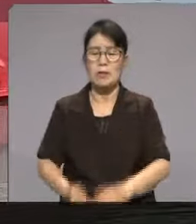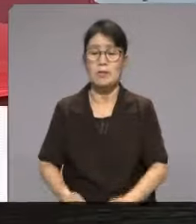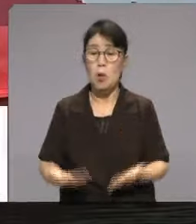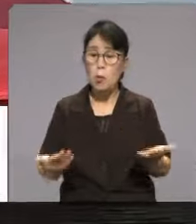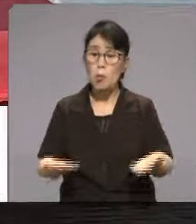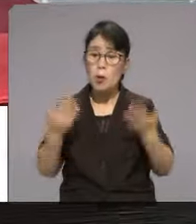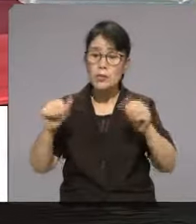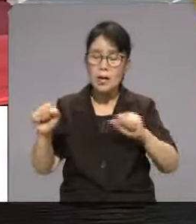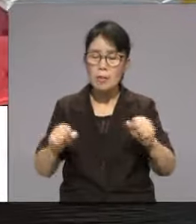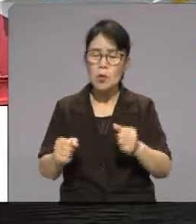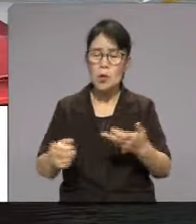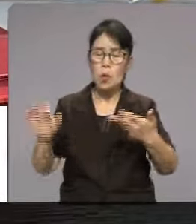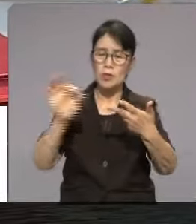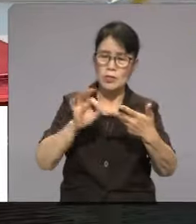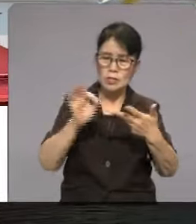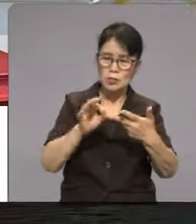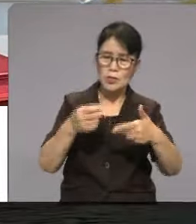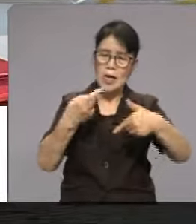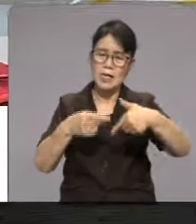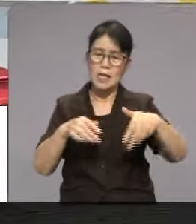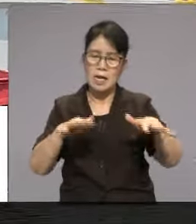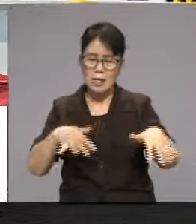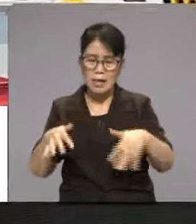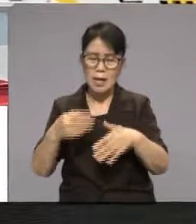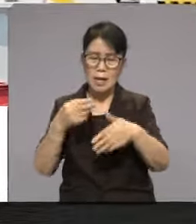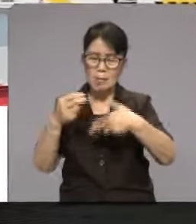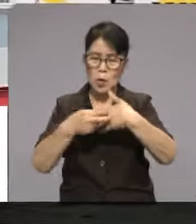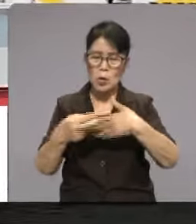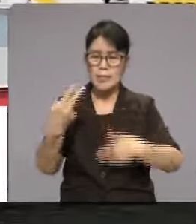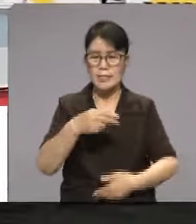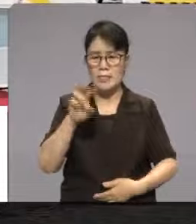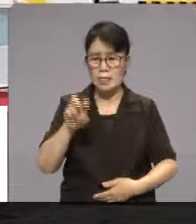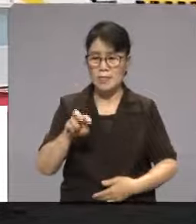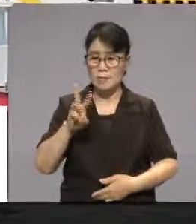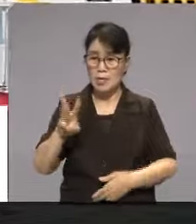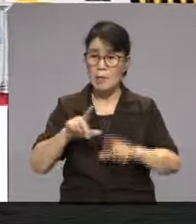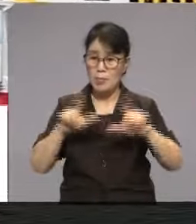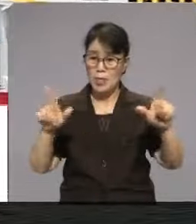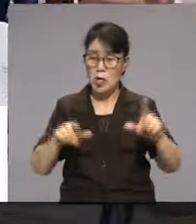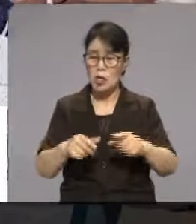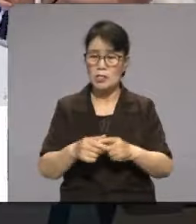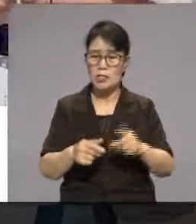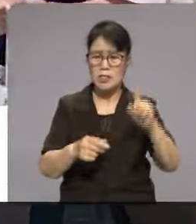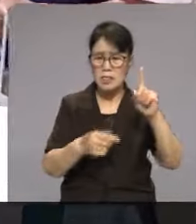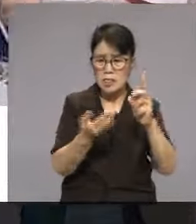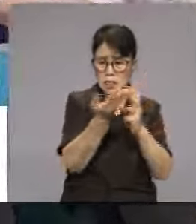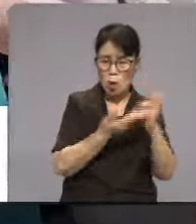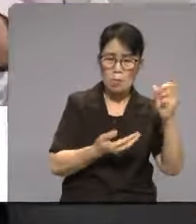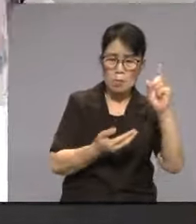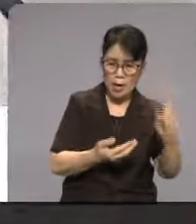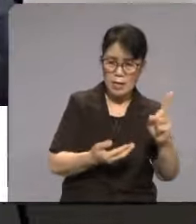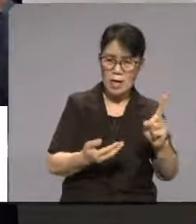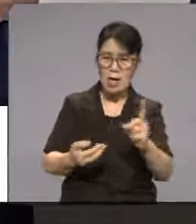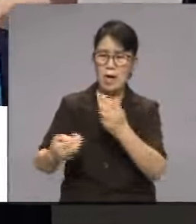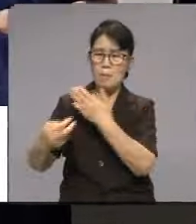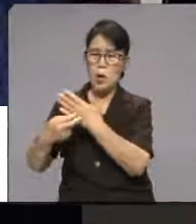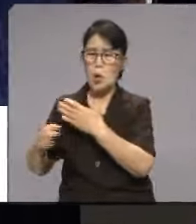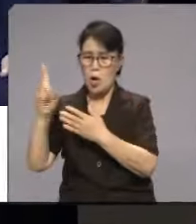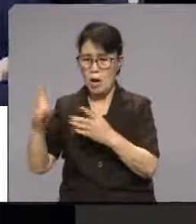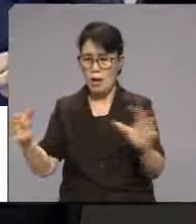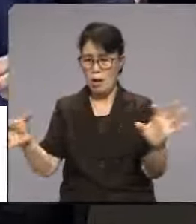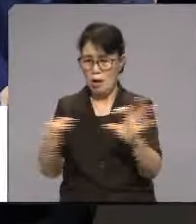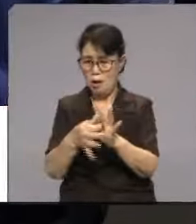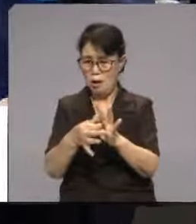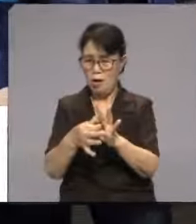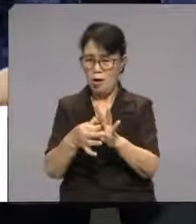봉사활동은 옹진군과 인하대병원이 2023년 1섬 1주치병원 무료진료 업무 협약을